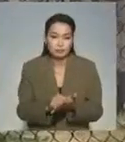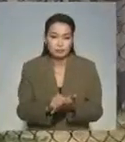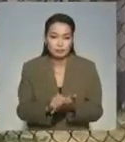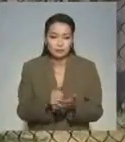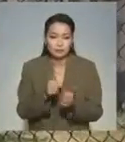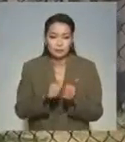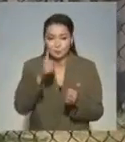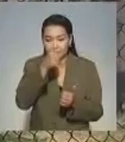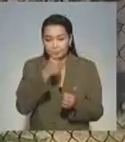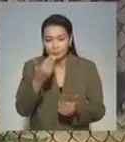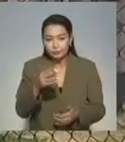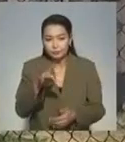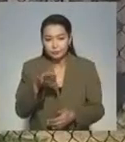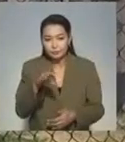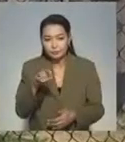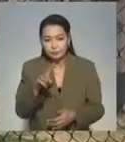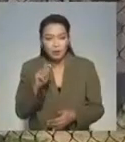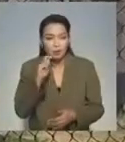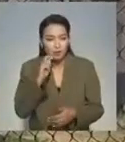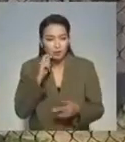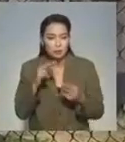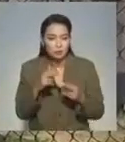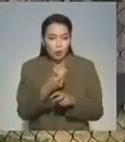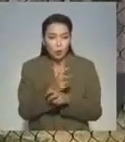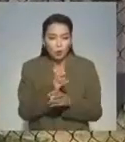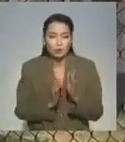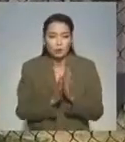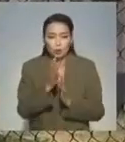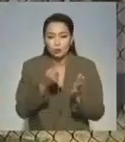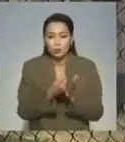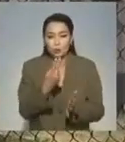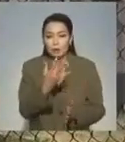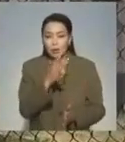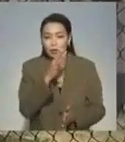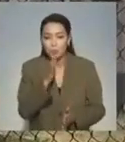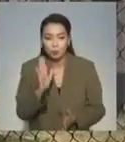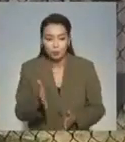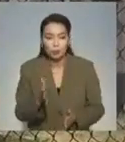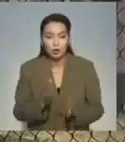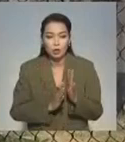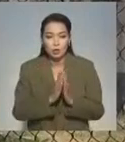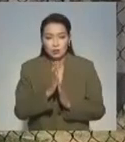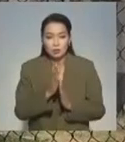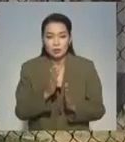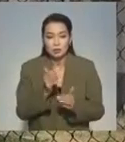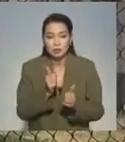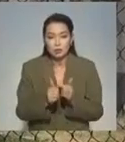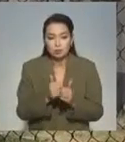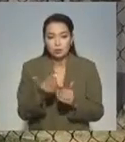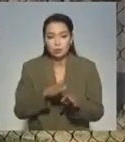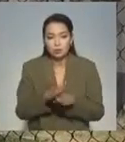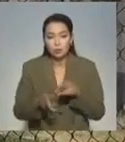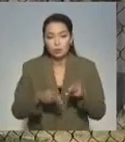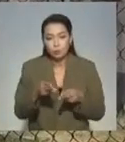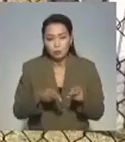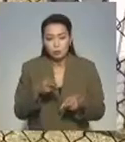жылда протез аяғына, ол сүйек өсет 25 жасқа дейін баланың аяғы өсет. Ол жылда соны операция істелуі